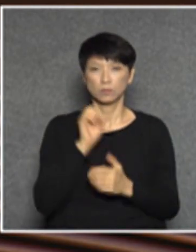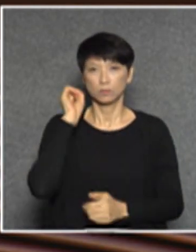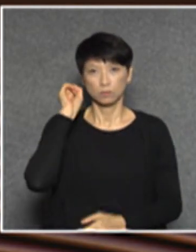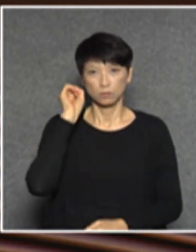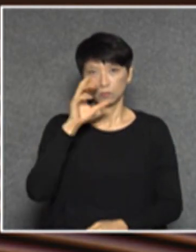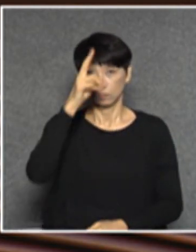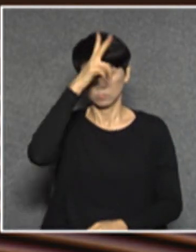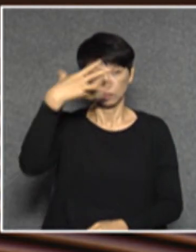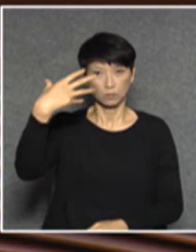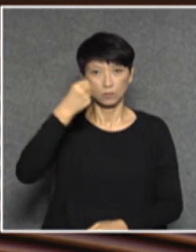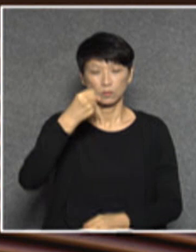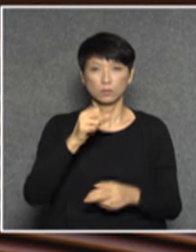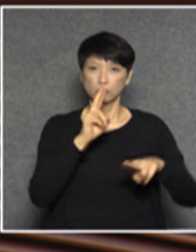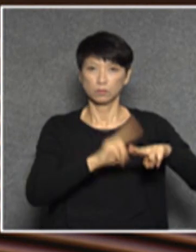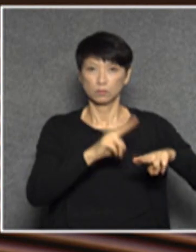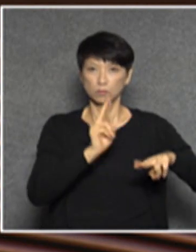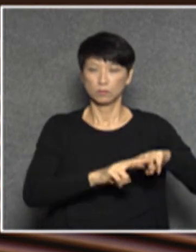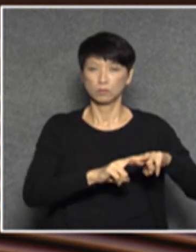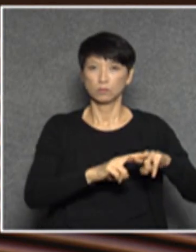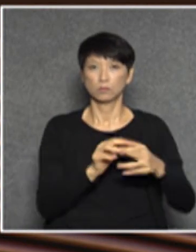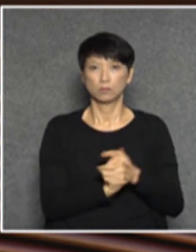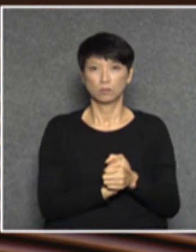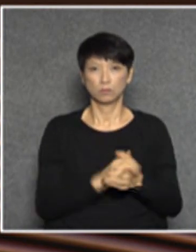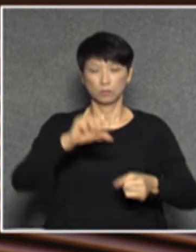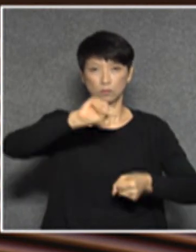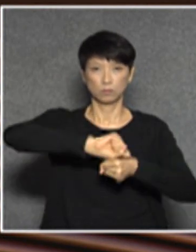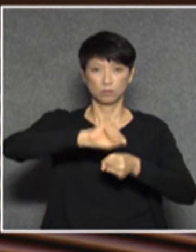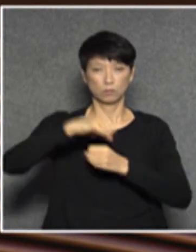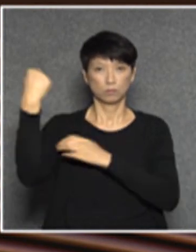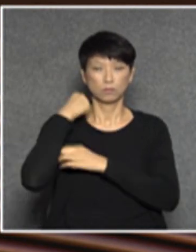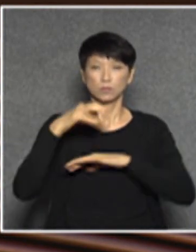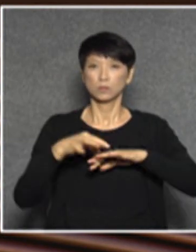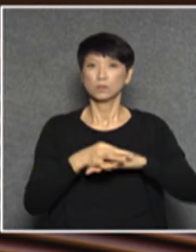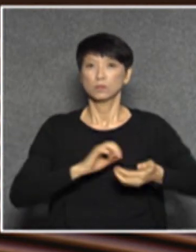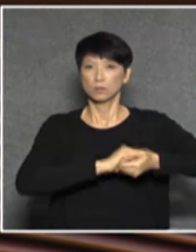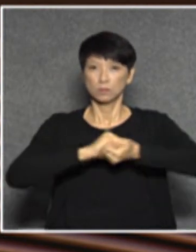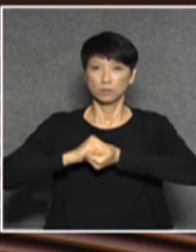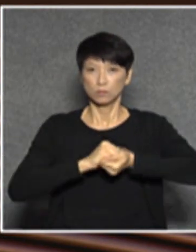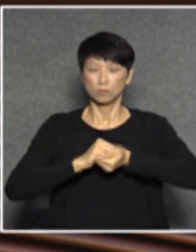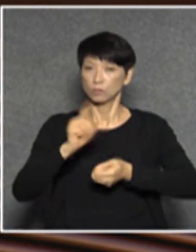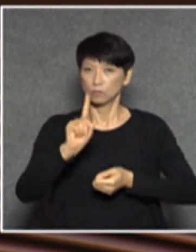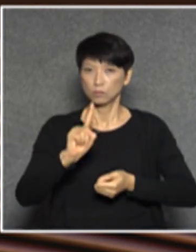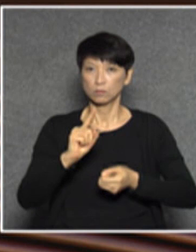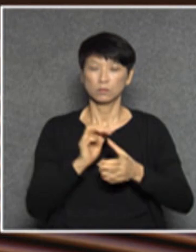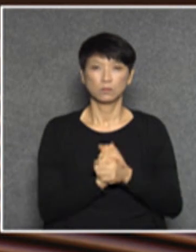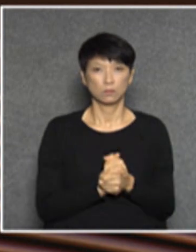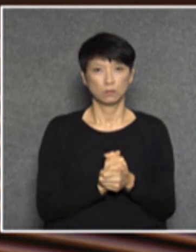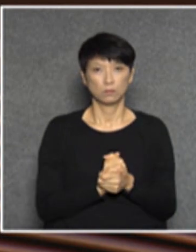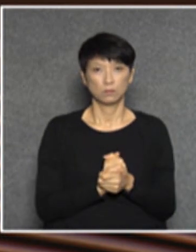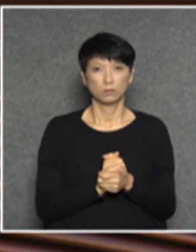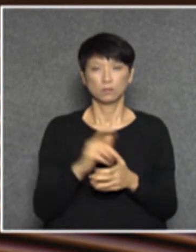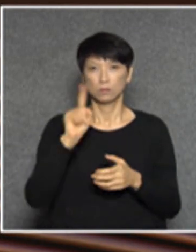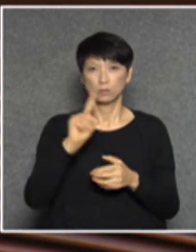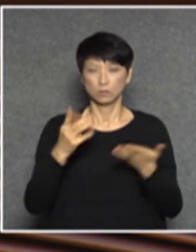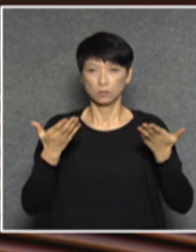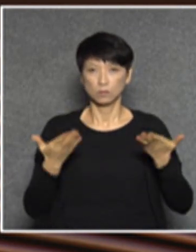內地怎樣可以加強金融合作，同時呢亦都怎樣可以將我們這一